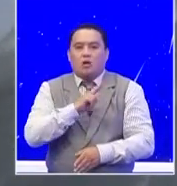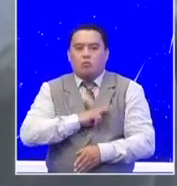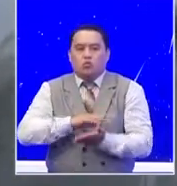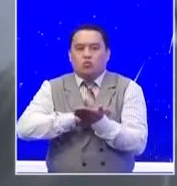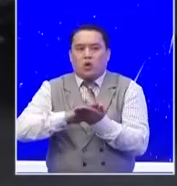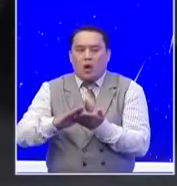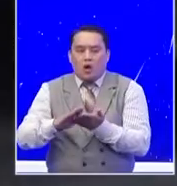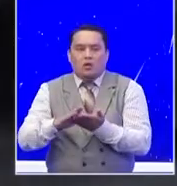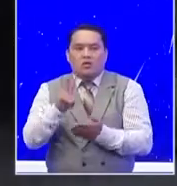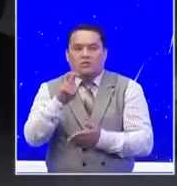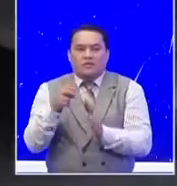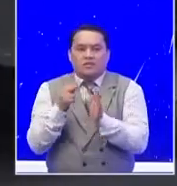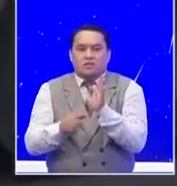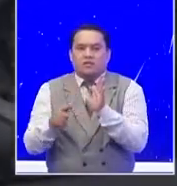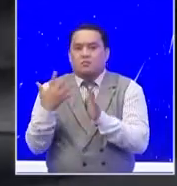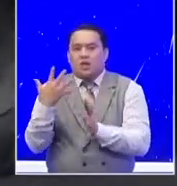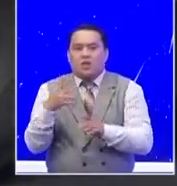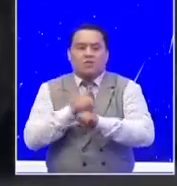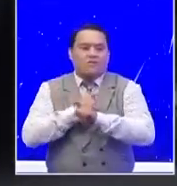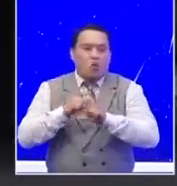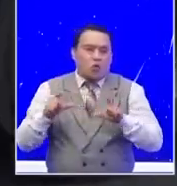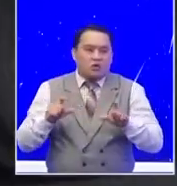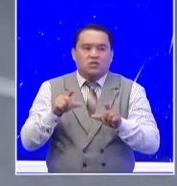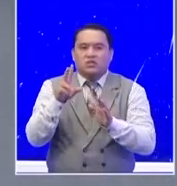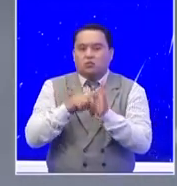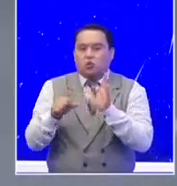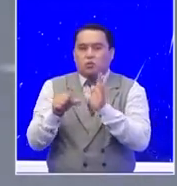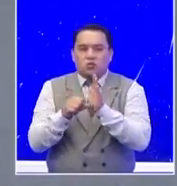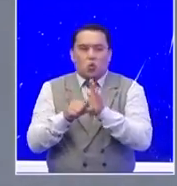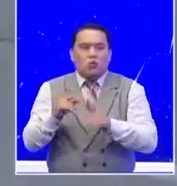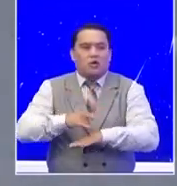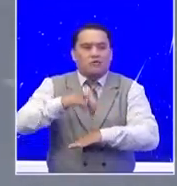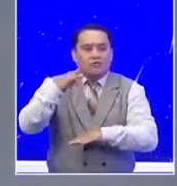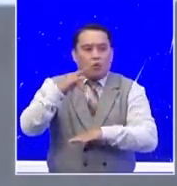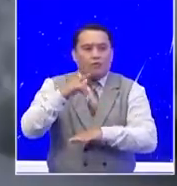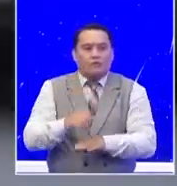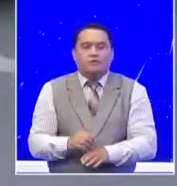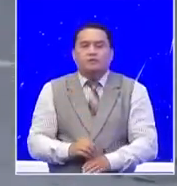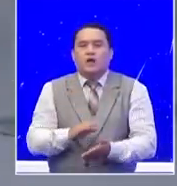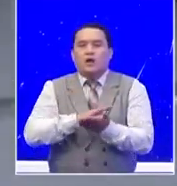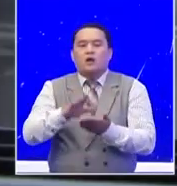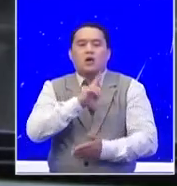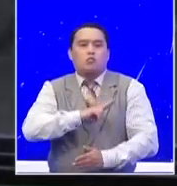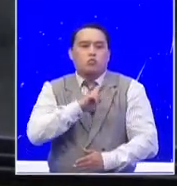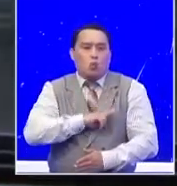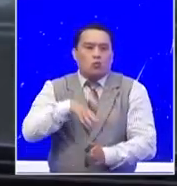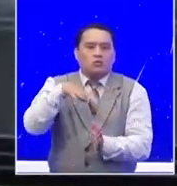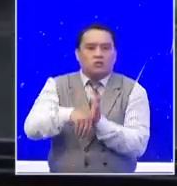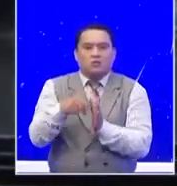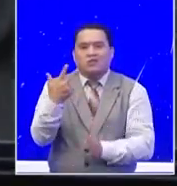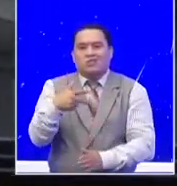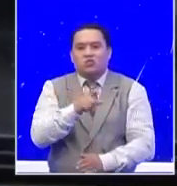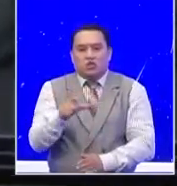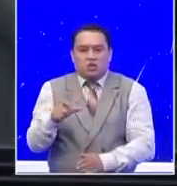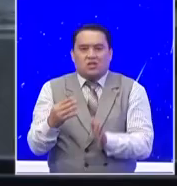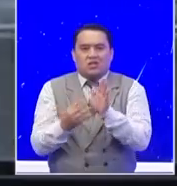дезобработкой охвачено 275 дворов и территорий 753 многоэтажных домов. В санитарных работах задействовано около 30